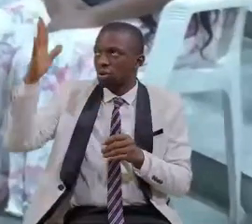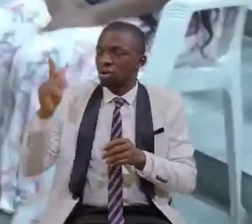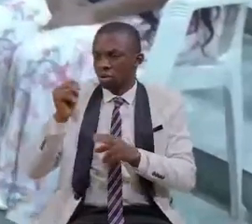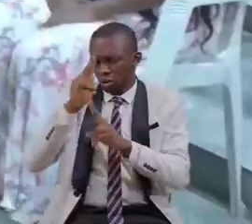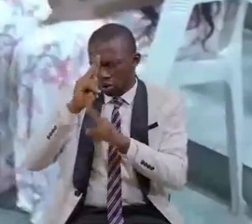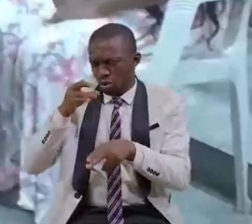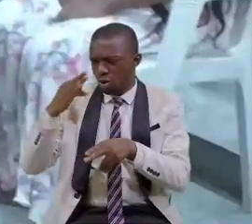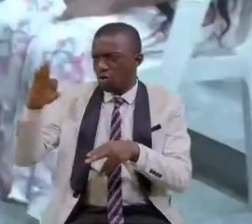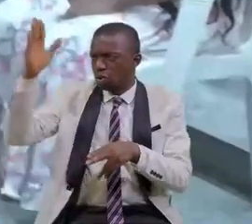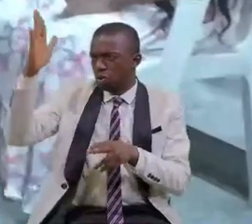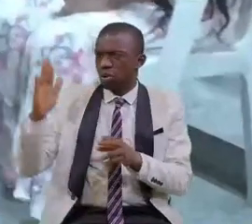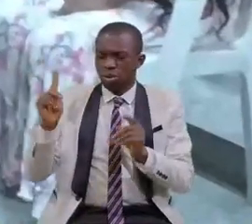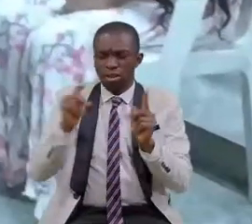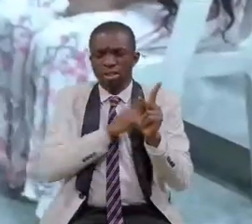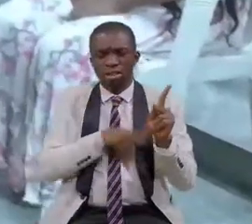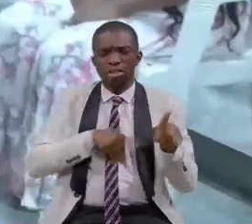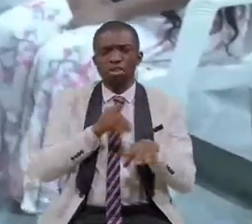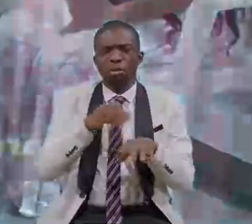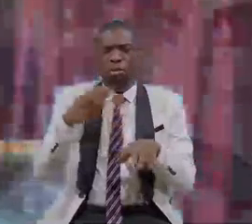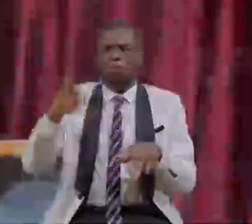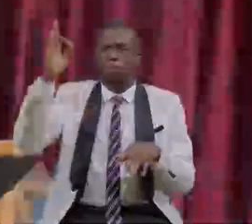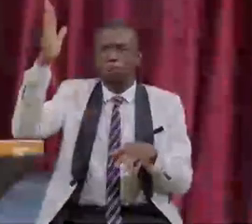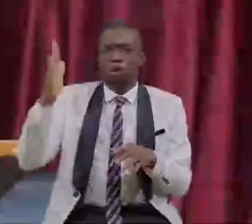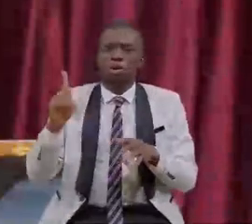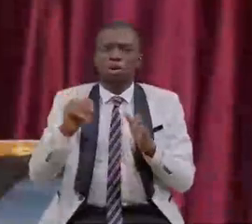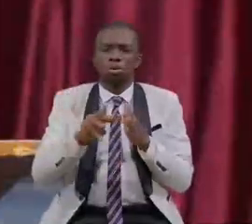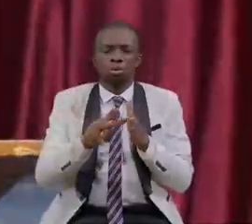le royaume de Dieu, la volonté de Dieu.